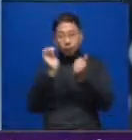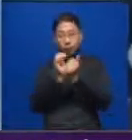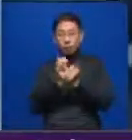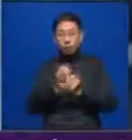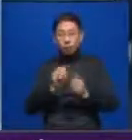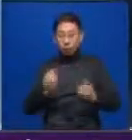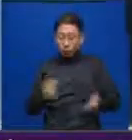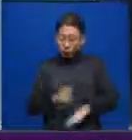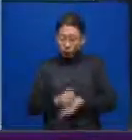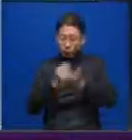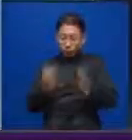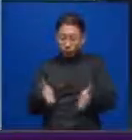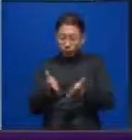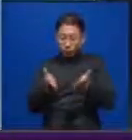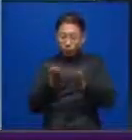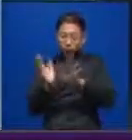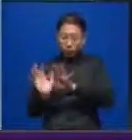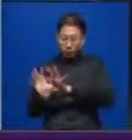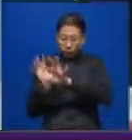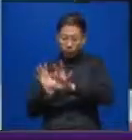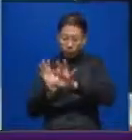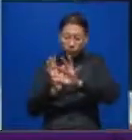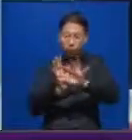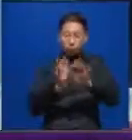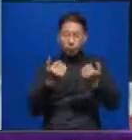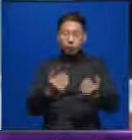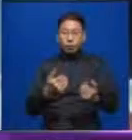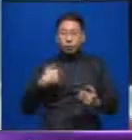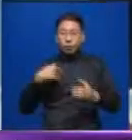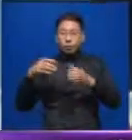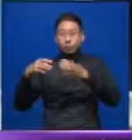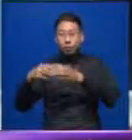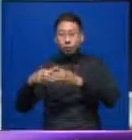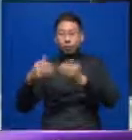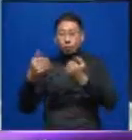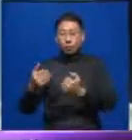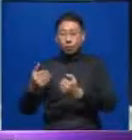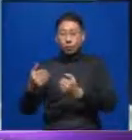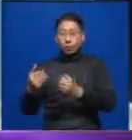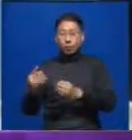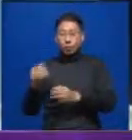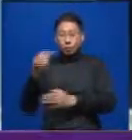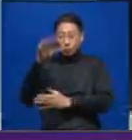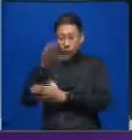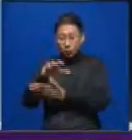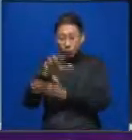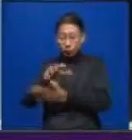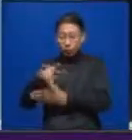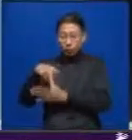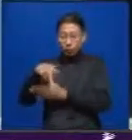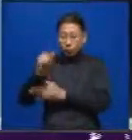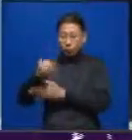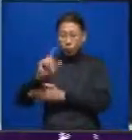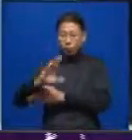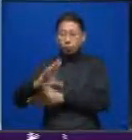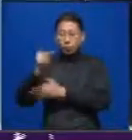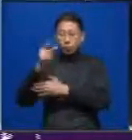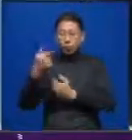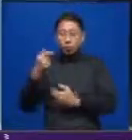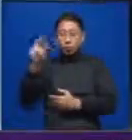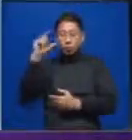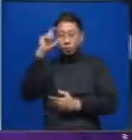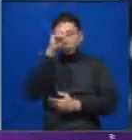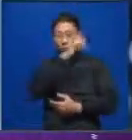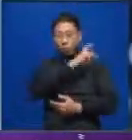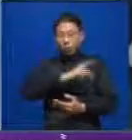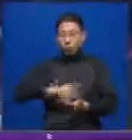ที่เป็นกำลังเสริมอยู่ด้านในคอยสมทบเนื่องจากมีรายงานว่ากลุ่มกวป.จะเดินทางอาการปชที่ไม่ได้รับการโปรด